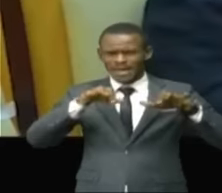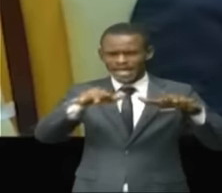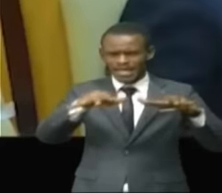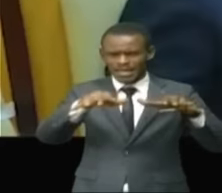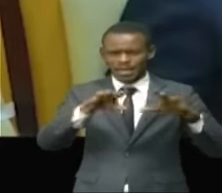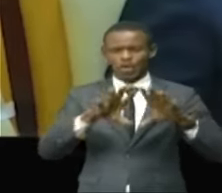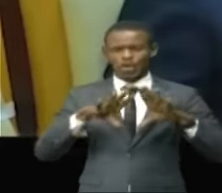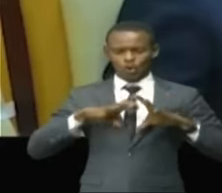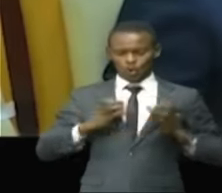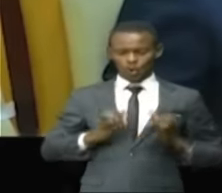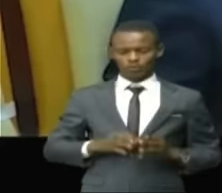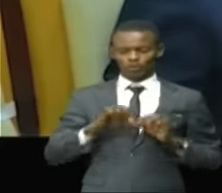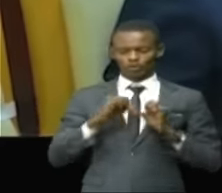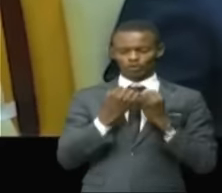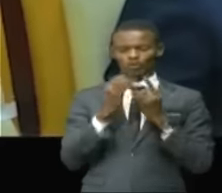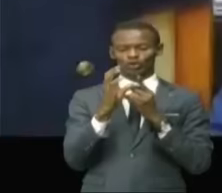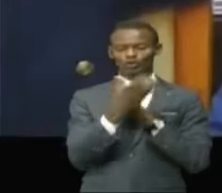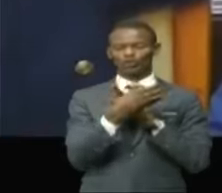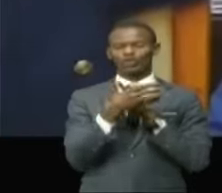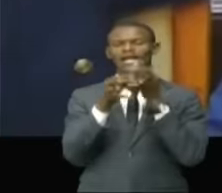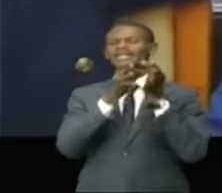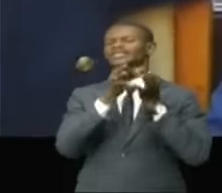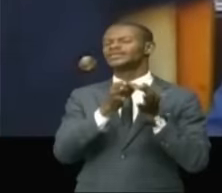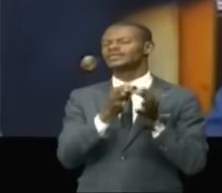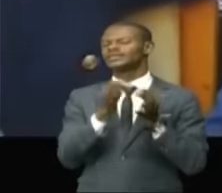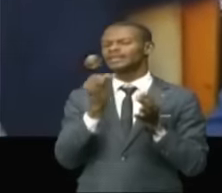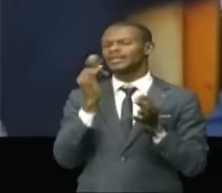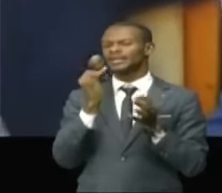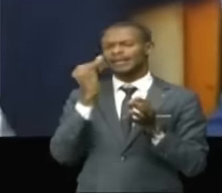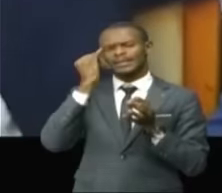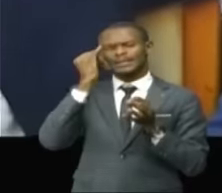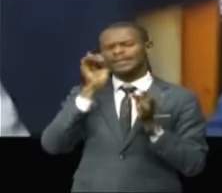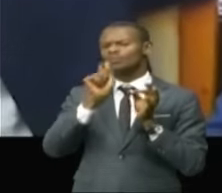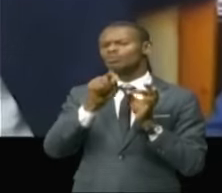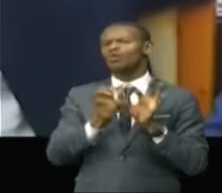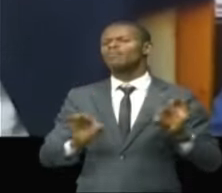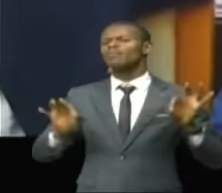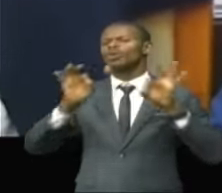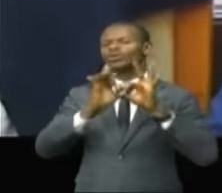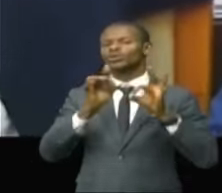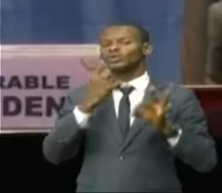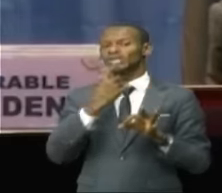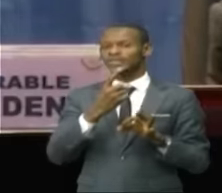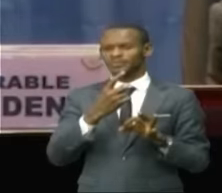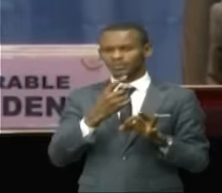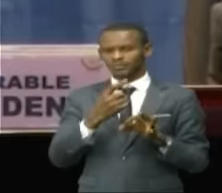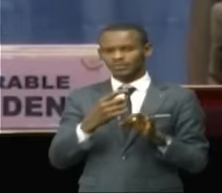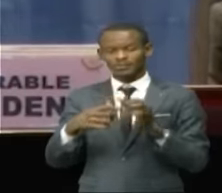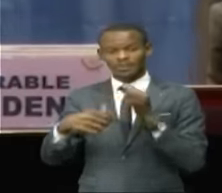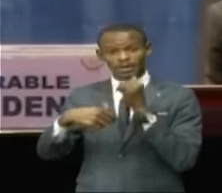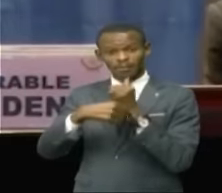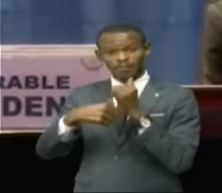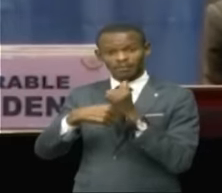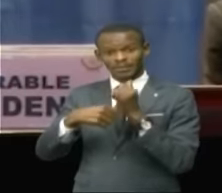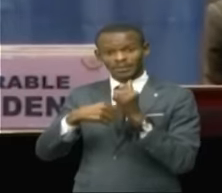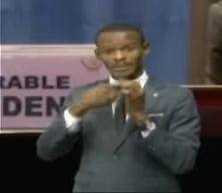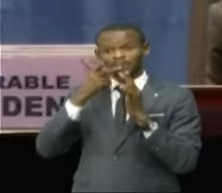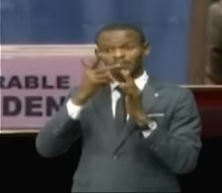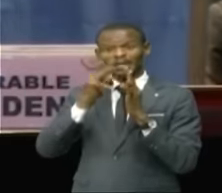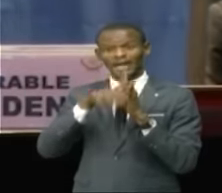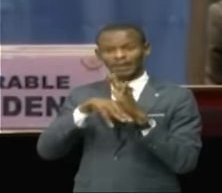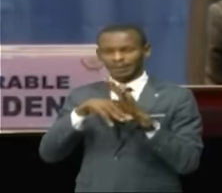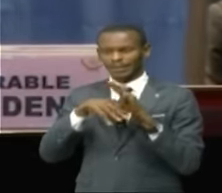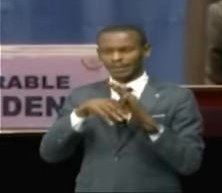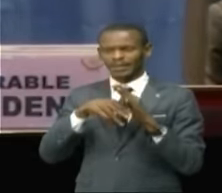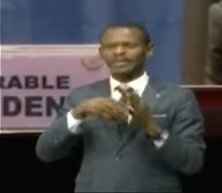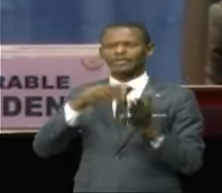culturelle, notamment l'amélioration à la hauteur de la pension, l'âge de l'admission à la retraite fixé à 55 ans,